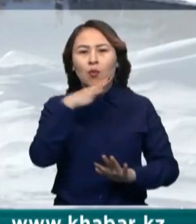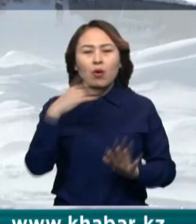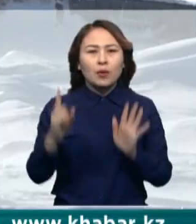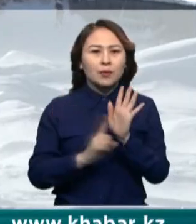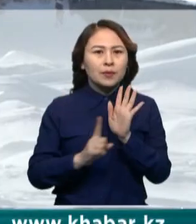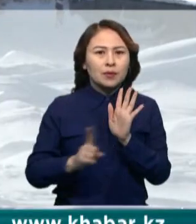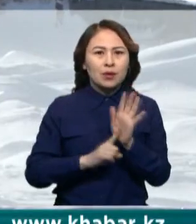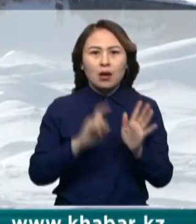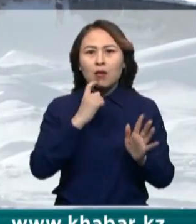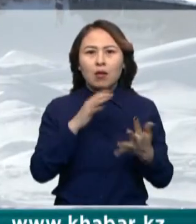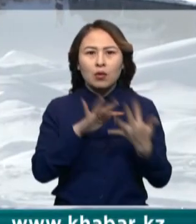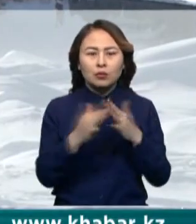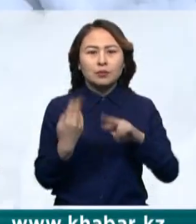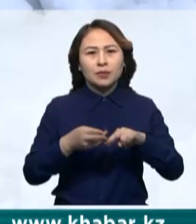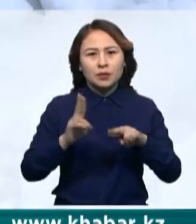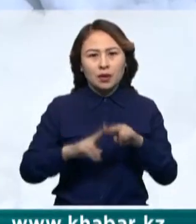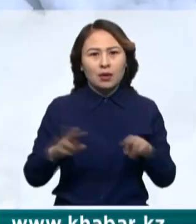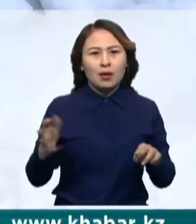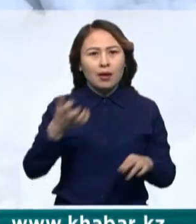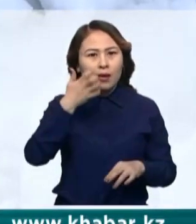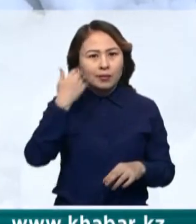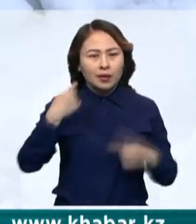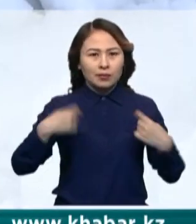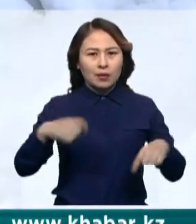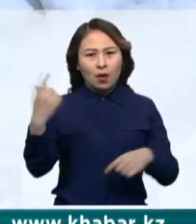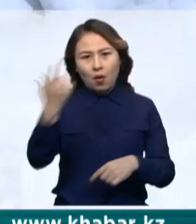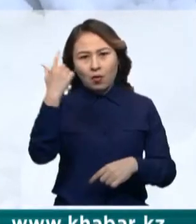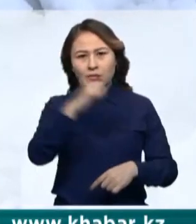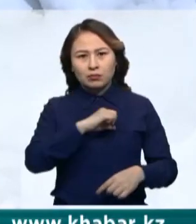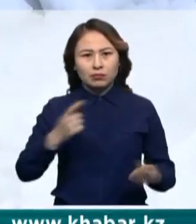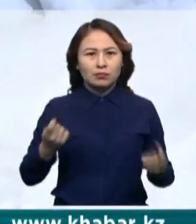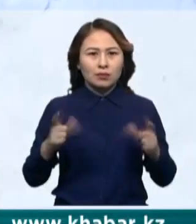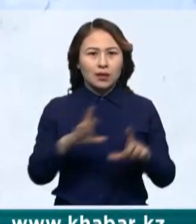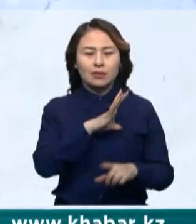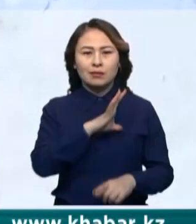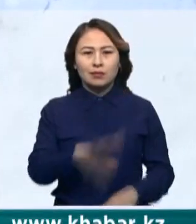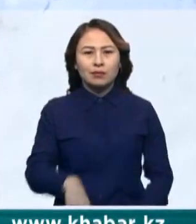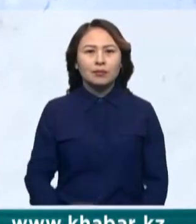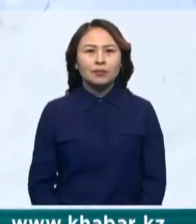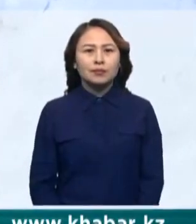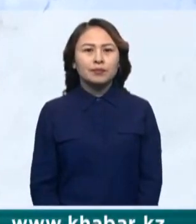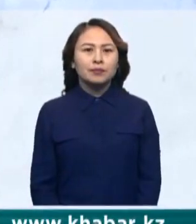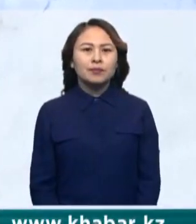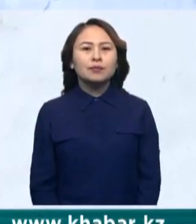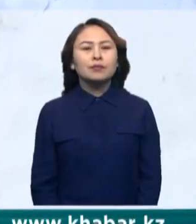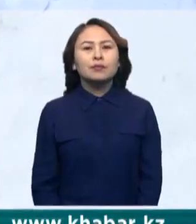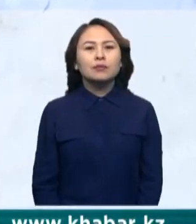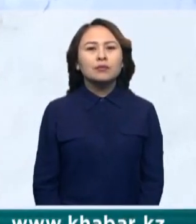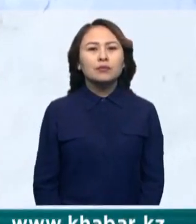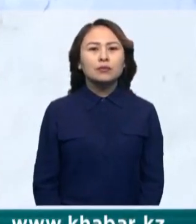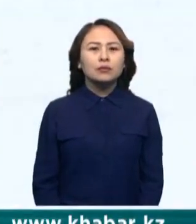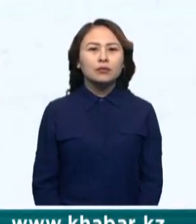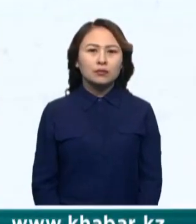қиындық тудырады. Сондықтан осы сәтті пайдаланып, азық-түлік бағасының шарықтап кетпеуіне жол бермеу керек дейді мамандар.